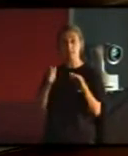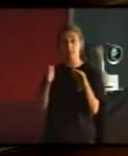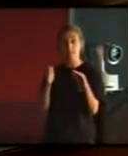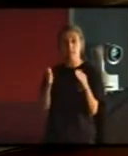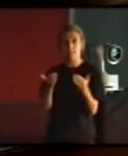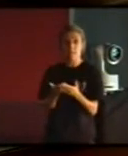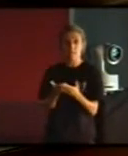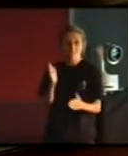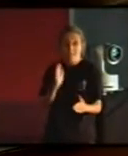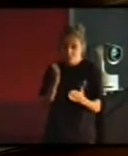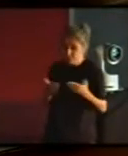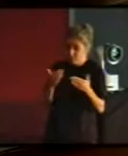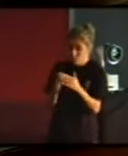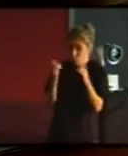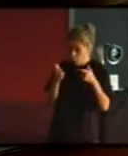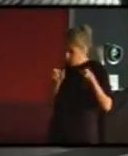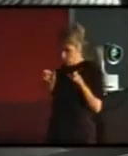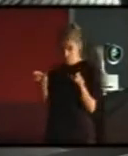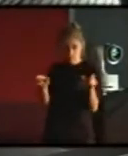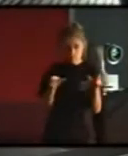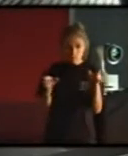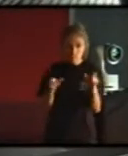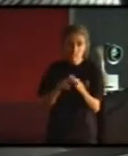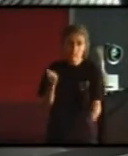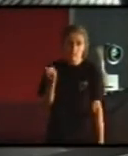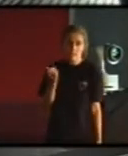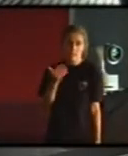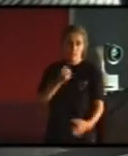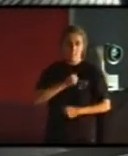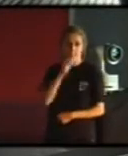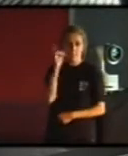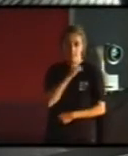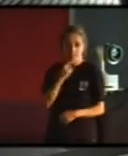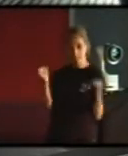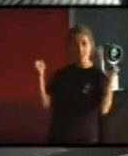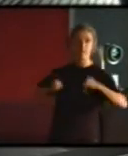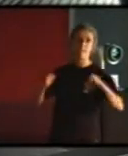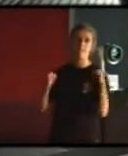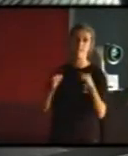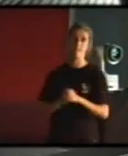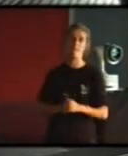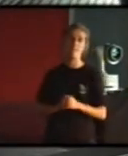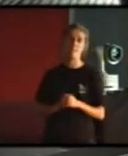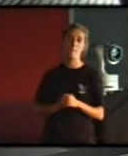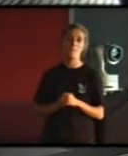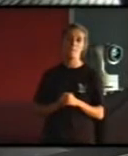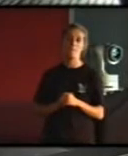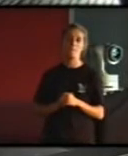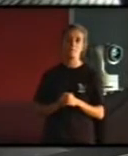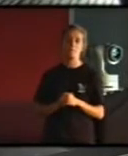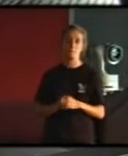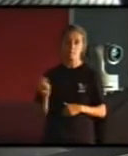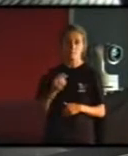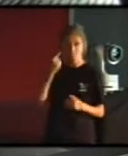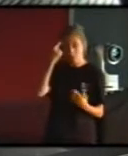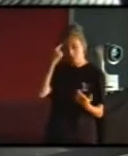une saloperie affreuse, et que là, on a les mêmes avis et on a tous un petit peu la